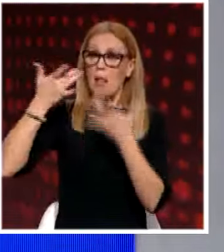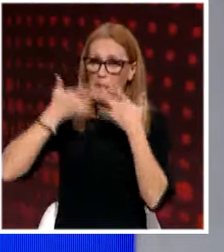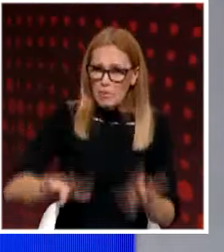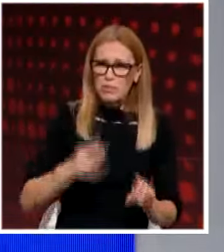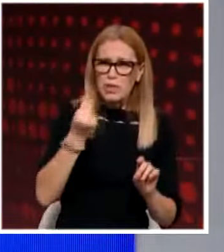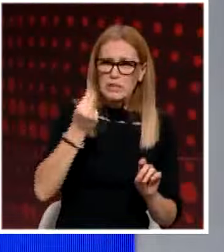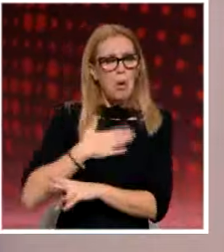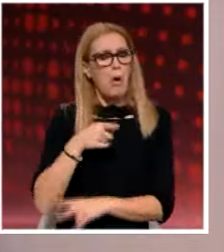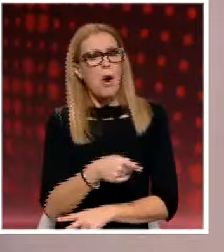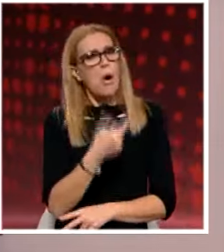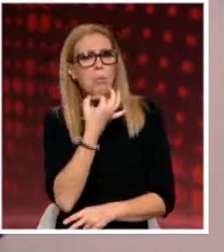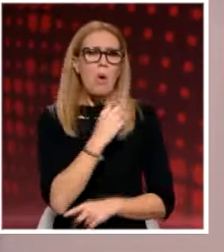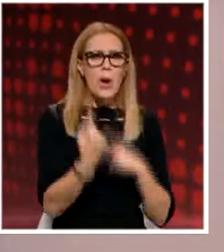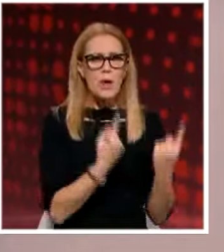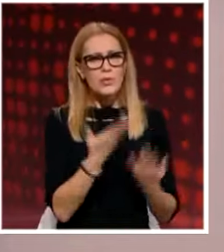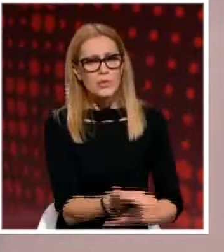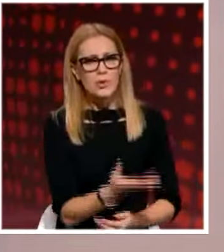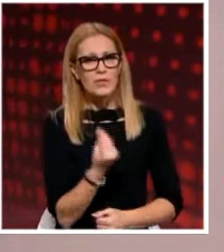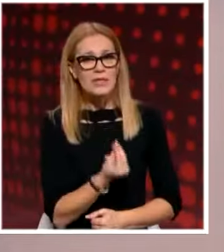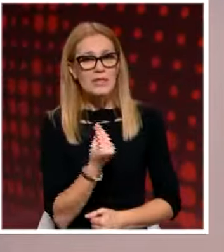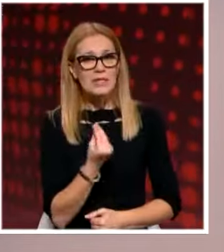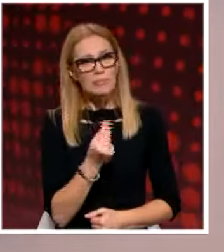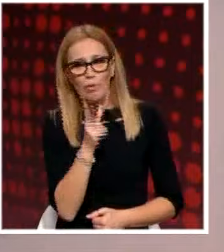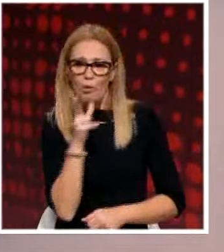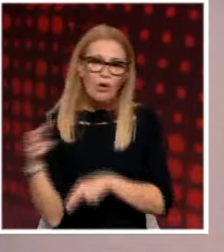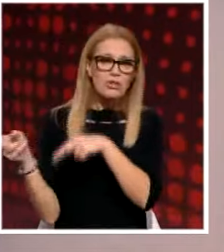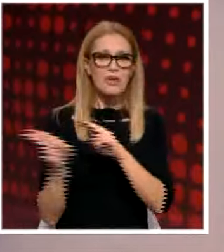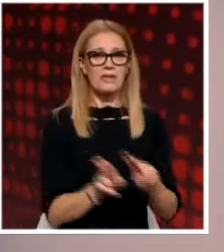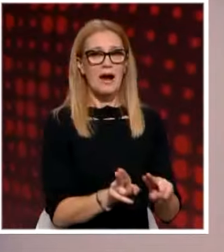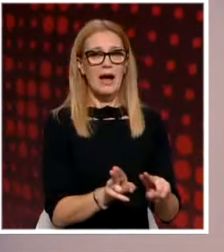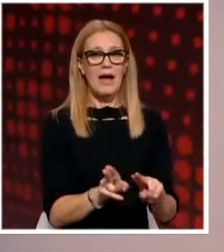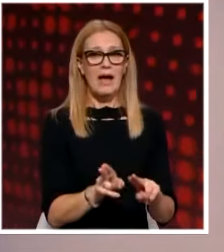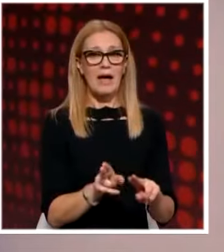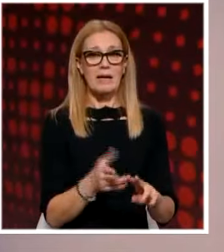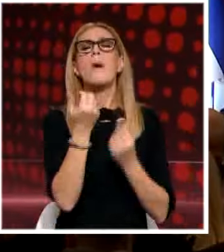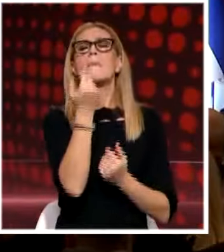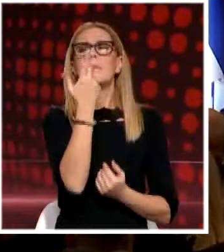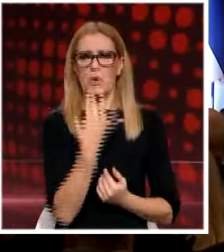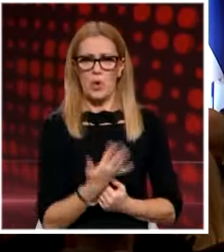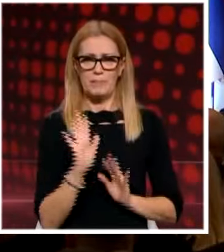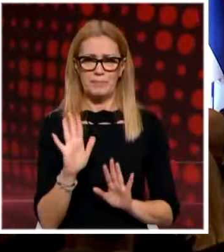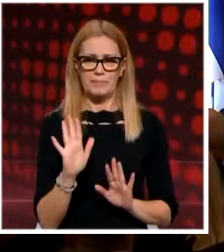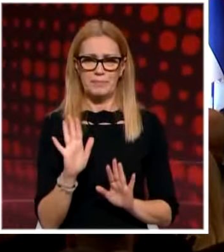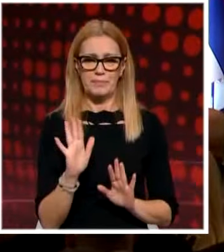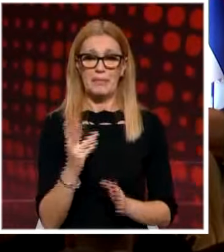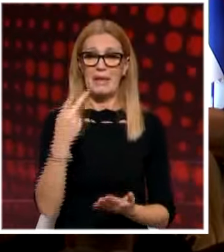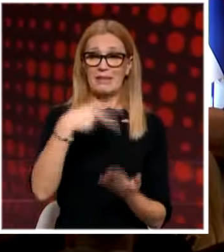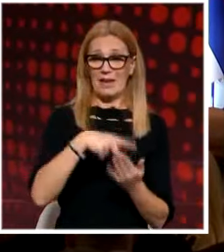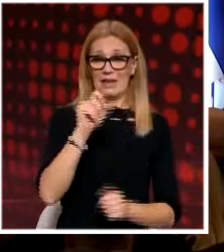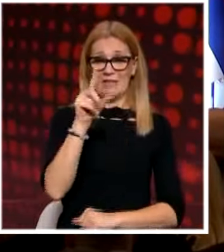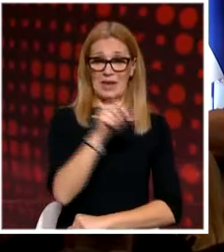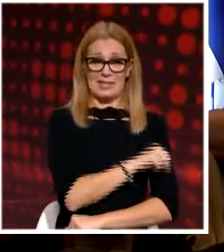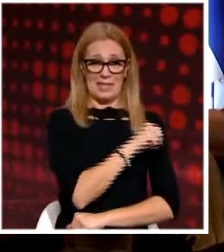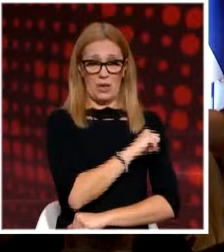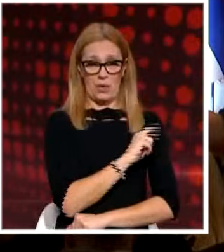10 milliárdot. Ebben a szektorban 140 ezeren fognak dolgozni, jelentette be a miniszterelnök. A következő